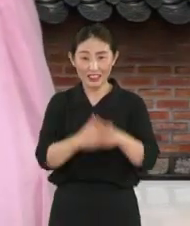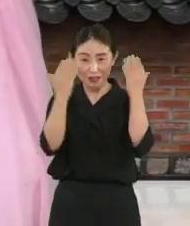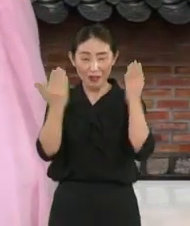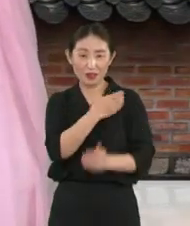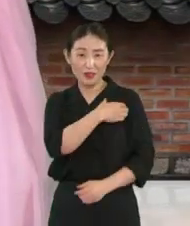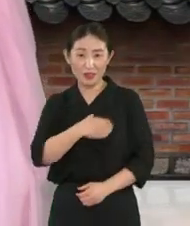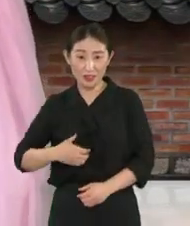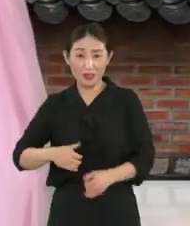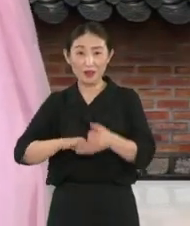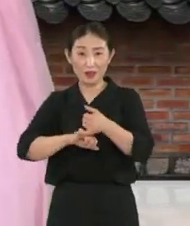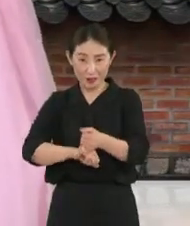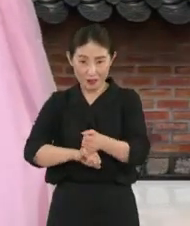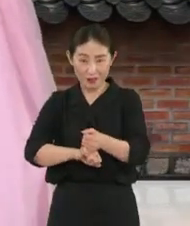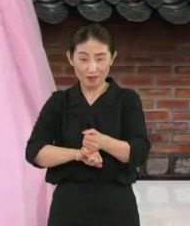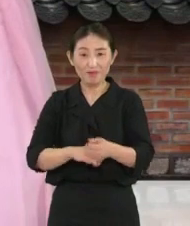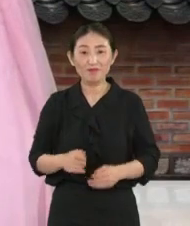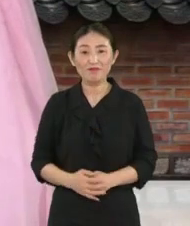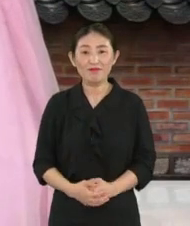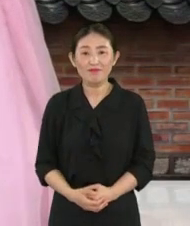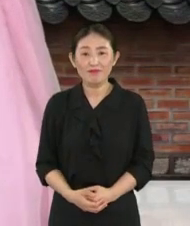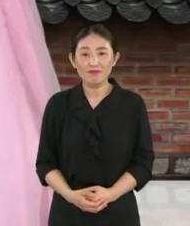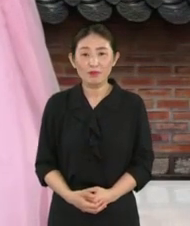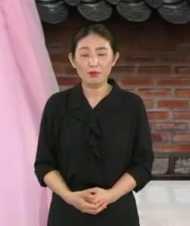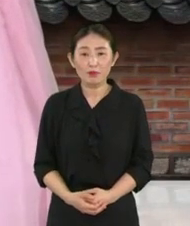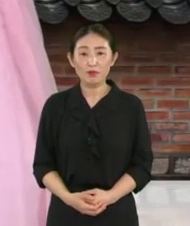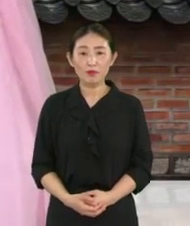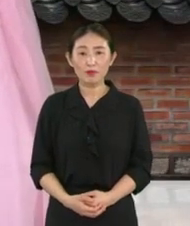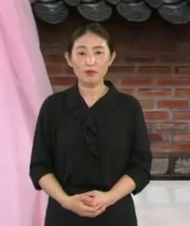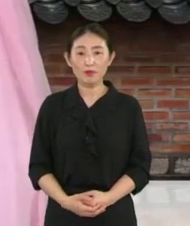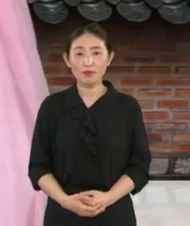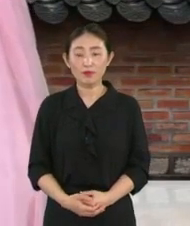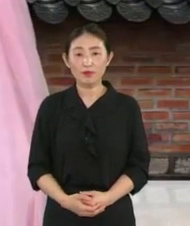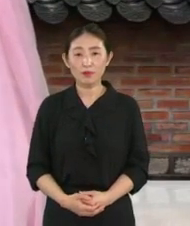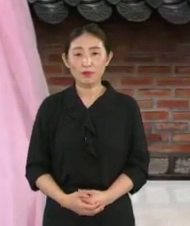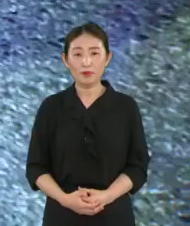저한테 잊지 마시구요 지금까지 고속도로 교통 방송이었습니다